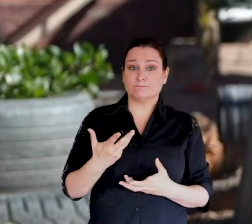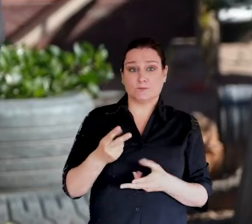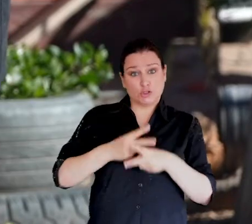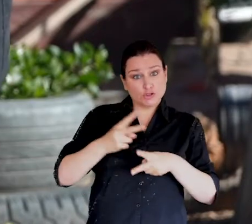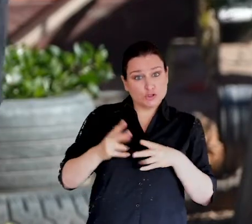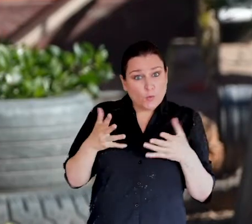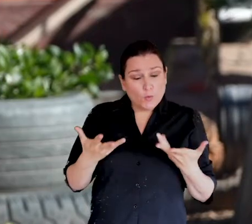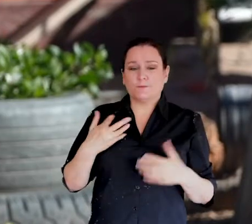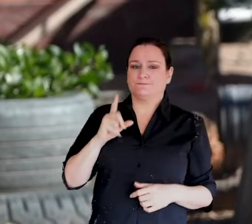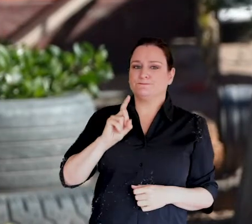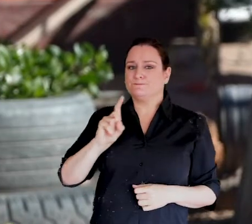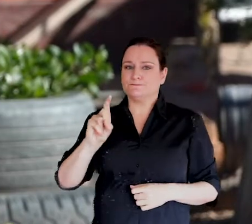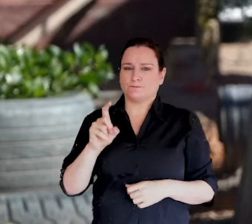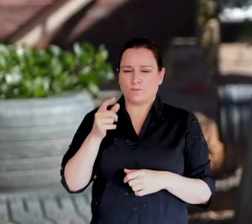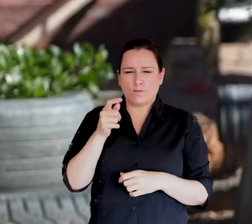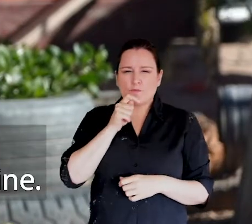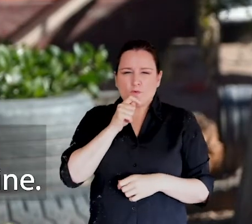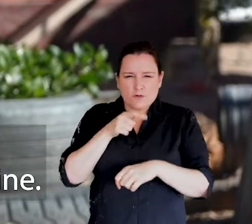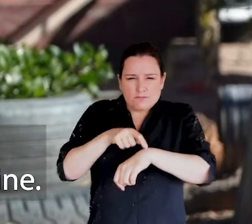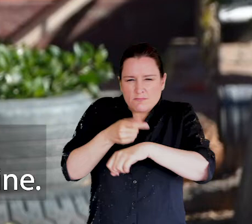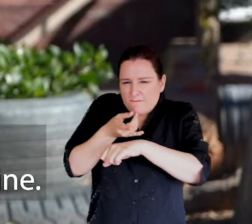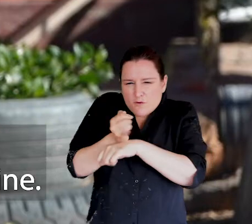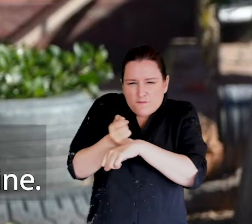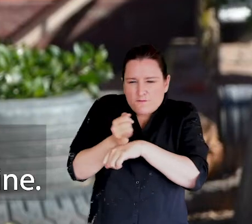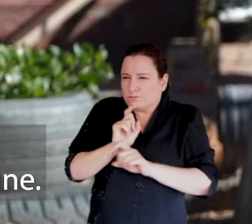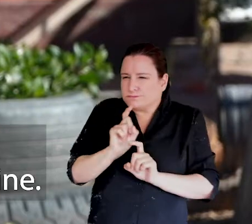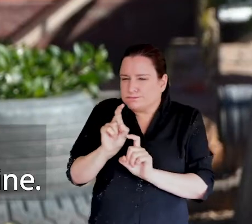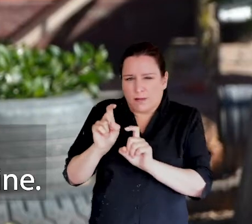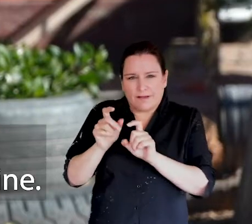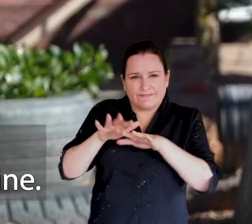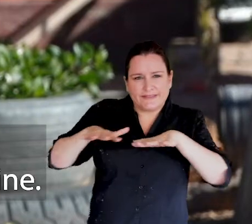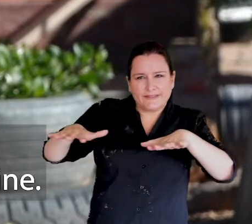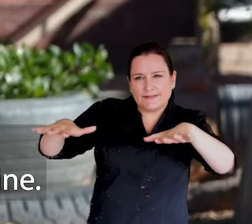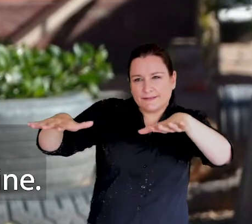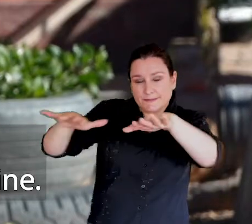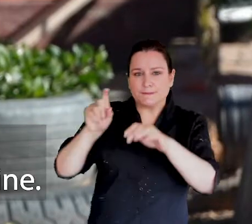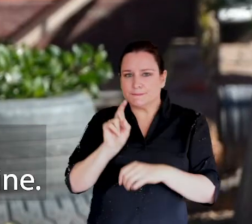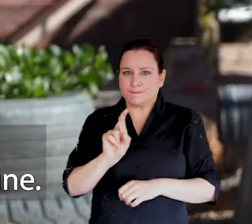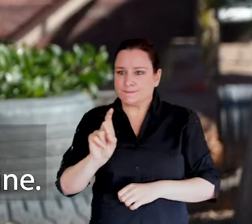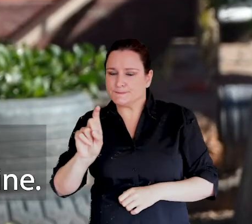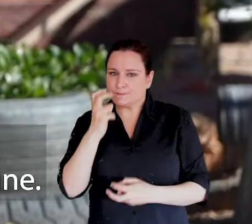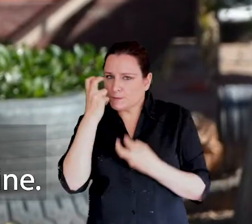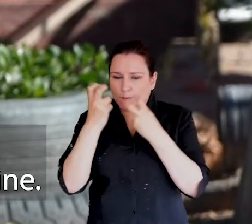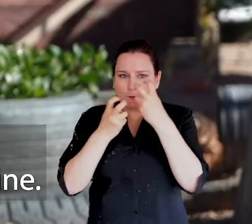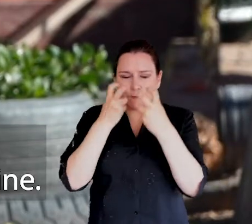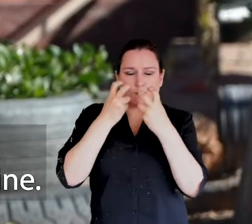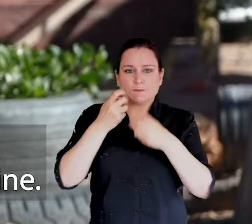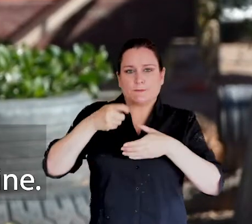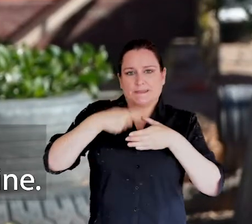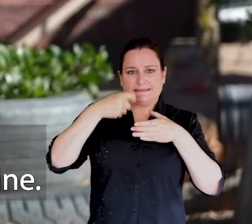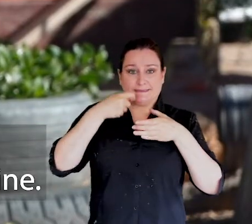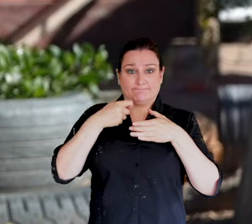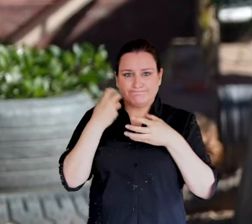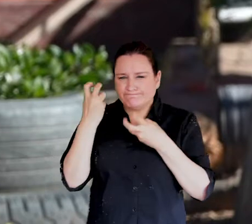samen met haar gaan ek veld toe, s'ochtends. Vroeg morgen, voor de zon uitkom, dan was in die veld dus. Waar sy nou die medicijne loop